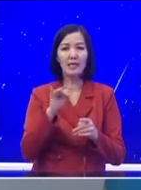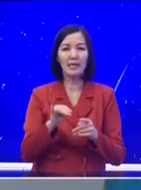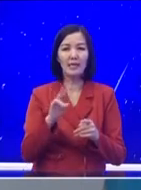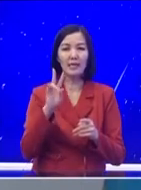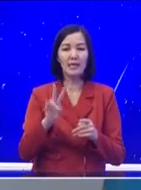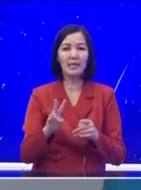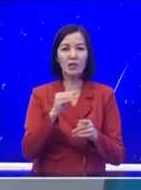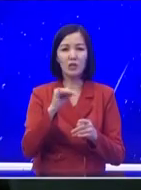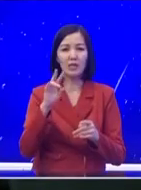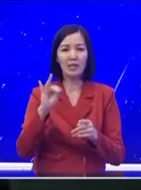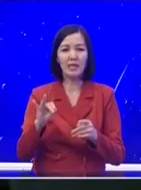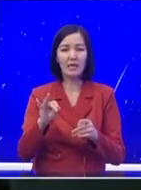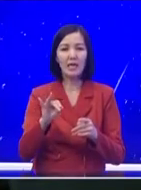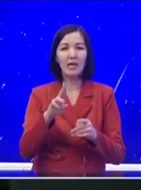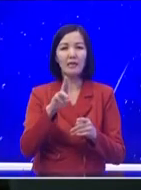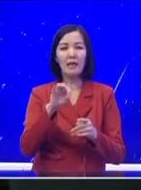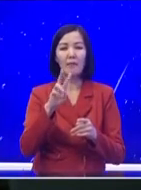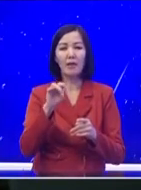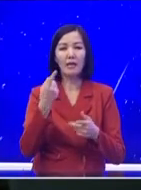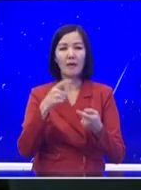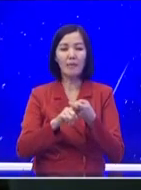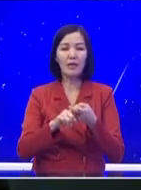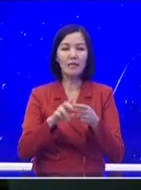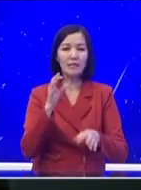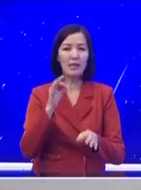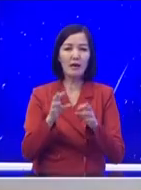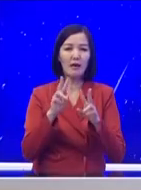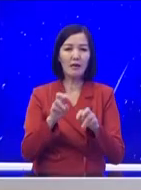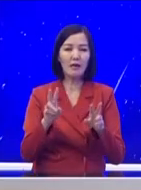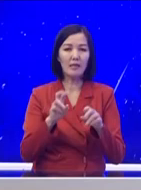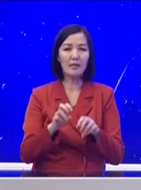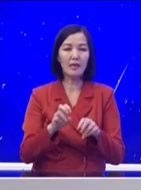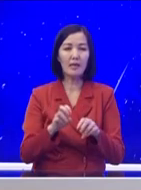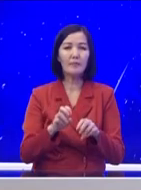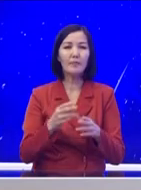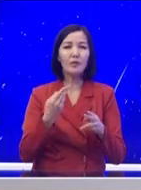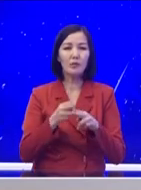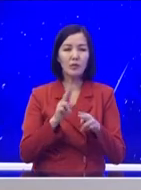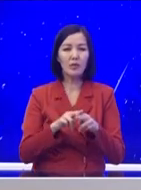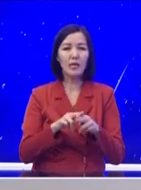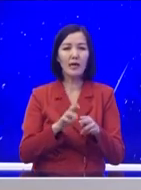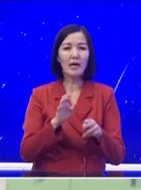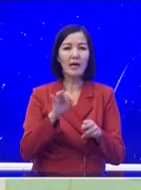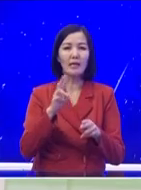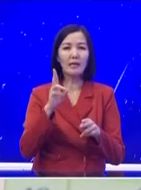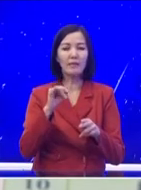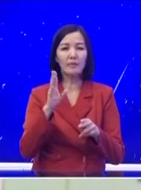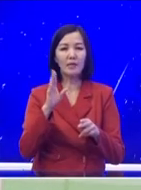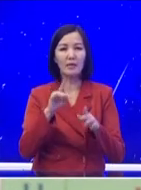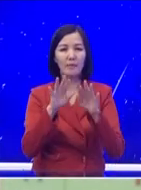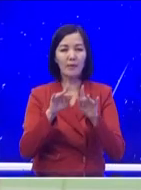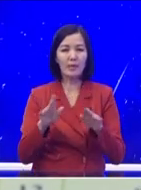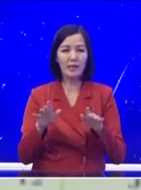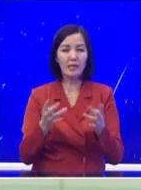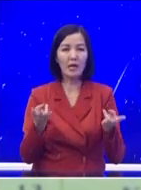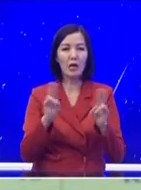Ын және Ж, И таңбаларына байланысты мәселелер қаралды. Сондай-ақ W, X, S әріптері тек пернетақтада қала